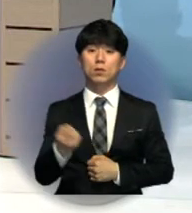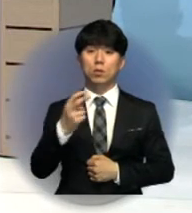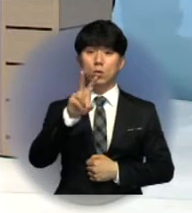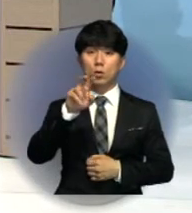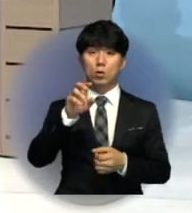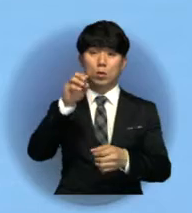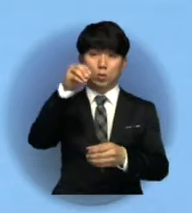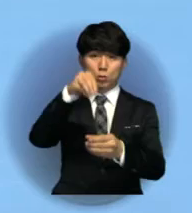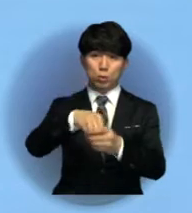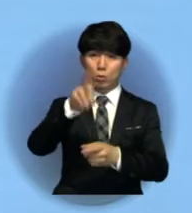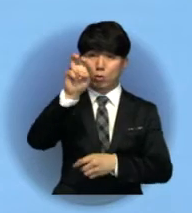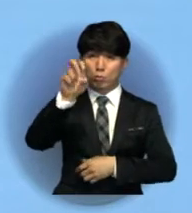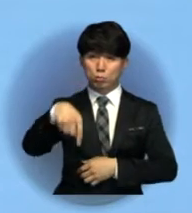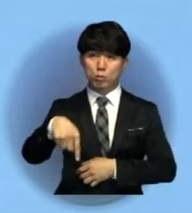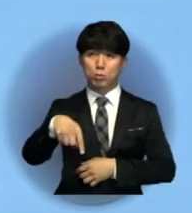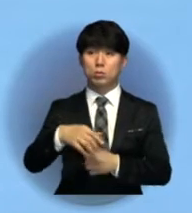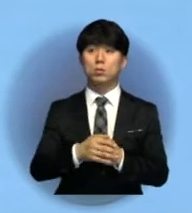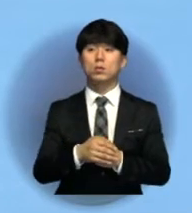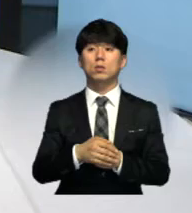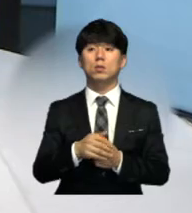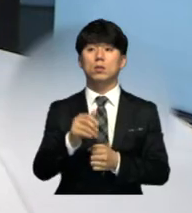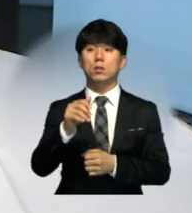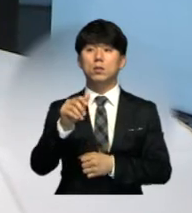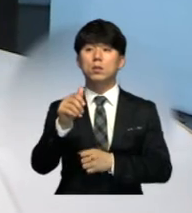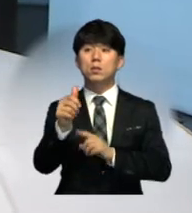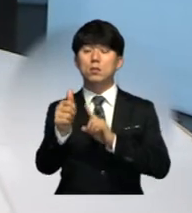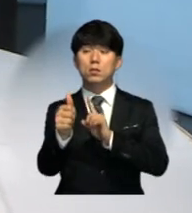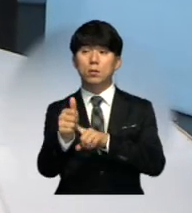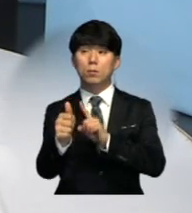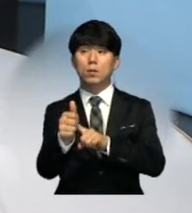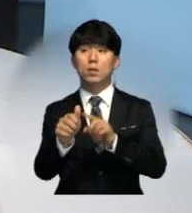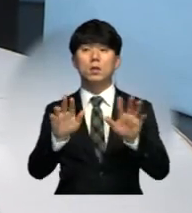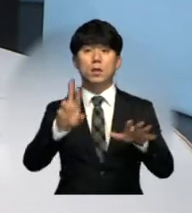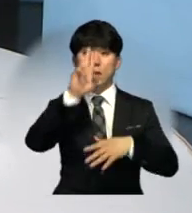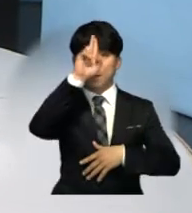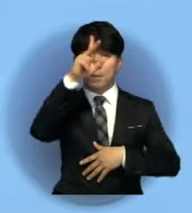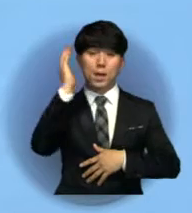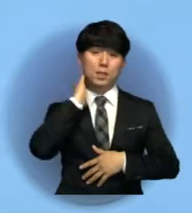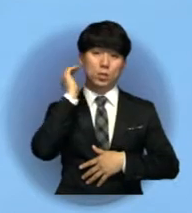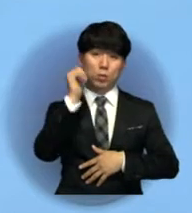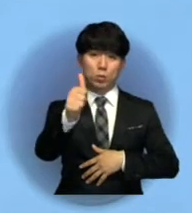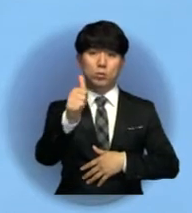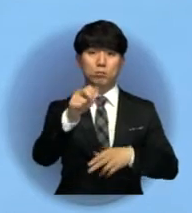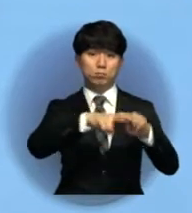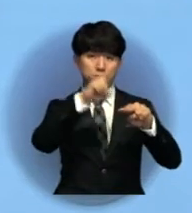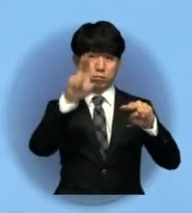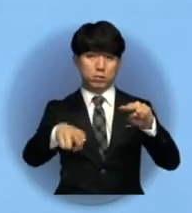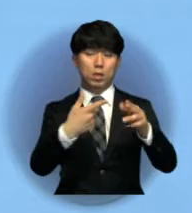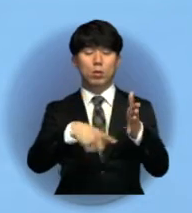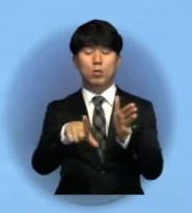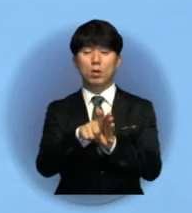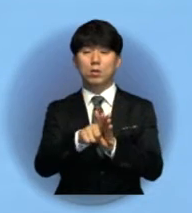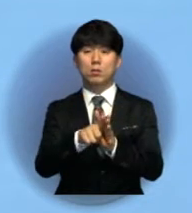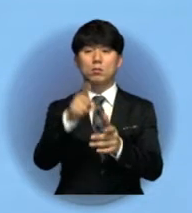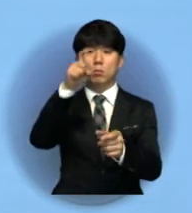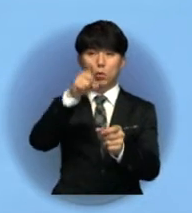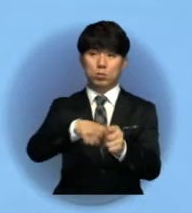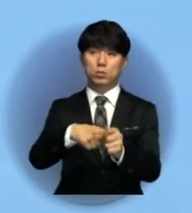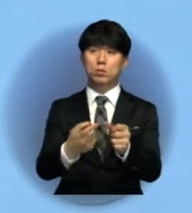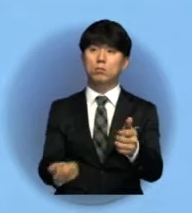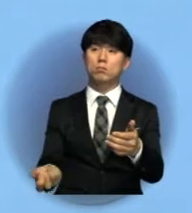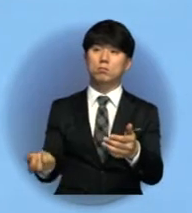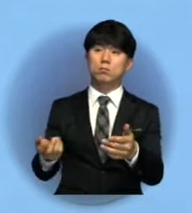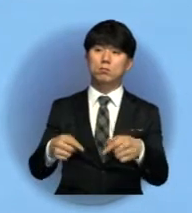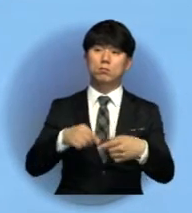김수근 후보는 박근혜 정권 심판을 이번 선거에 출마 이유로 밝혔습니다 지금 후보자 분들에게 탄생